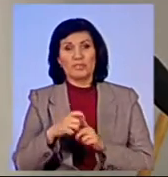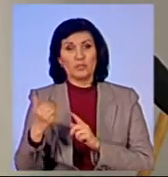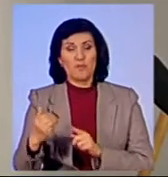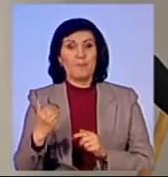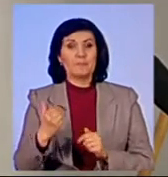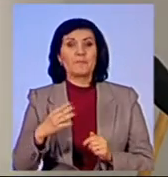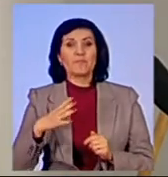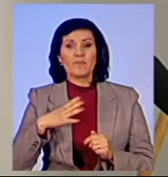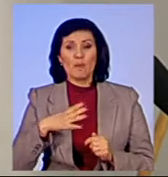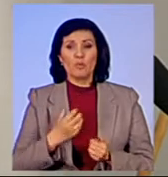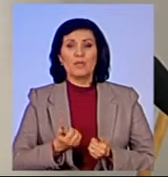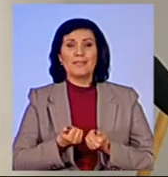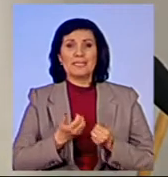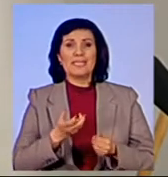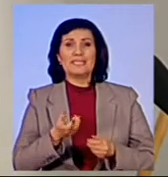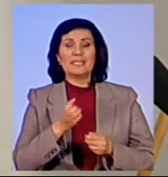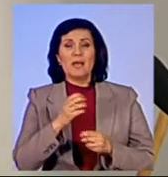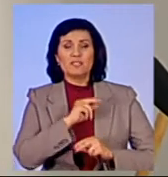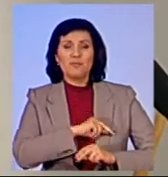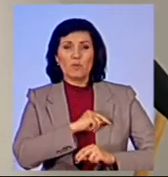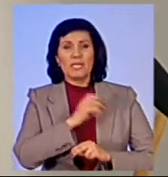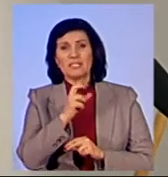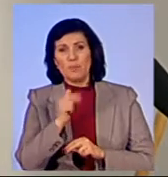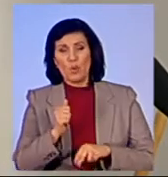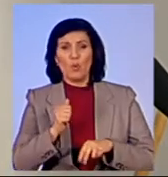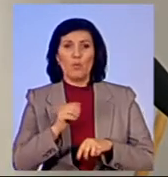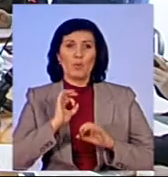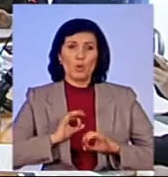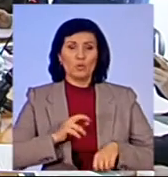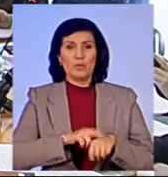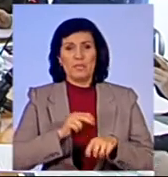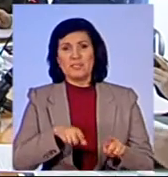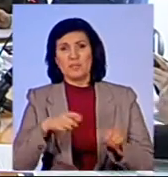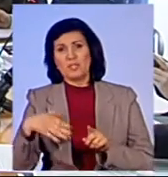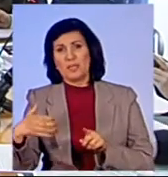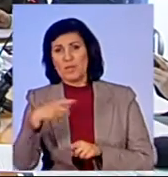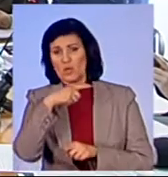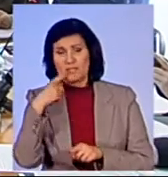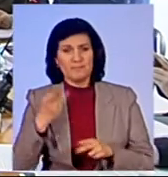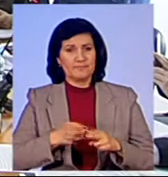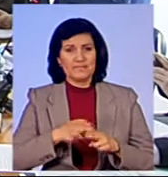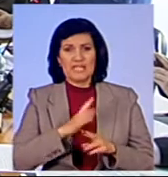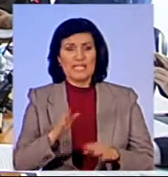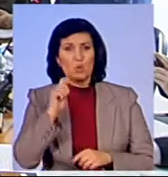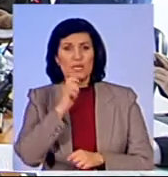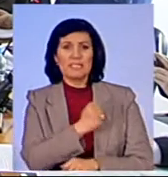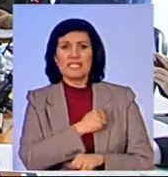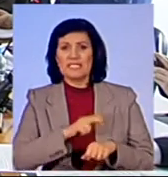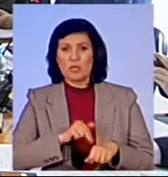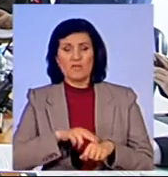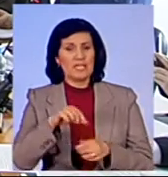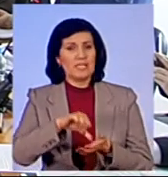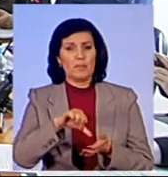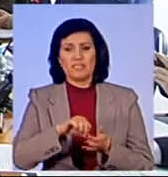тоді велика кількість співробітників СБУ, прокуратури і міліції перейшли на бік Росії. Їм не завадили ані українські силовики, ані